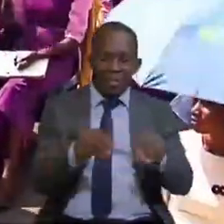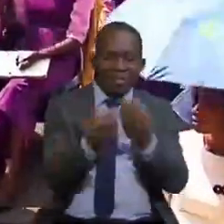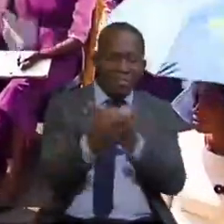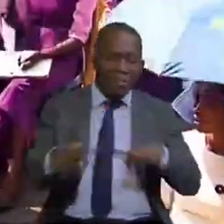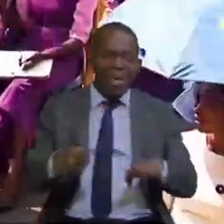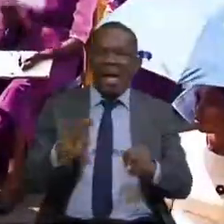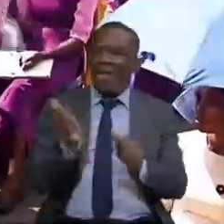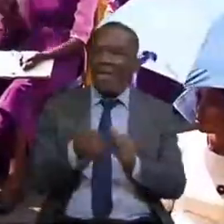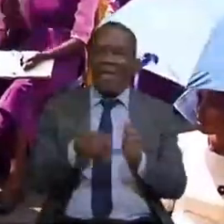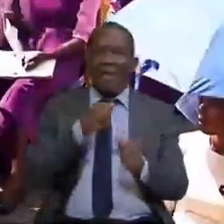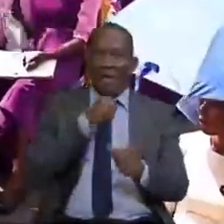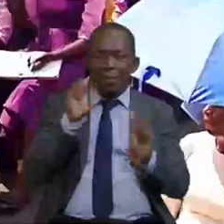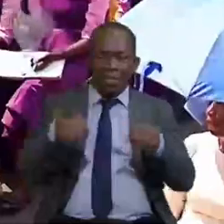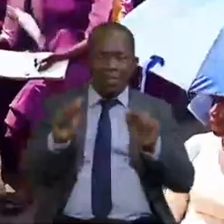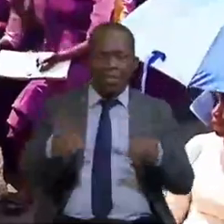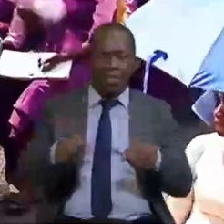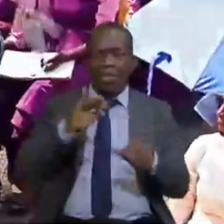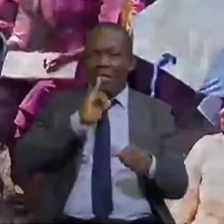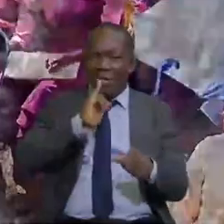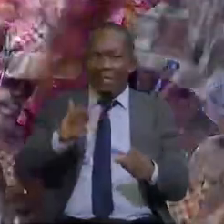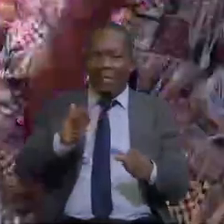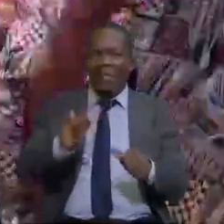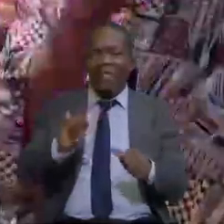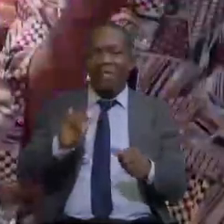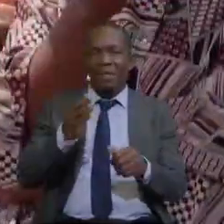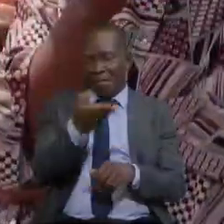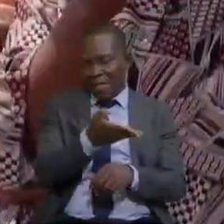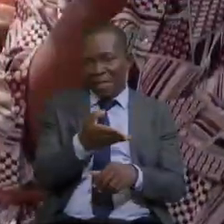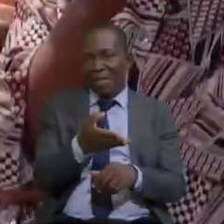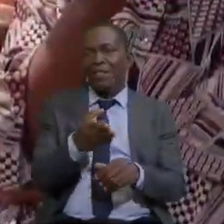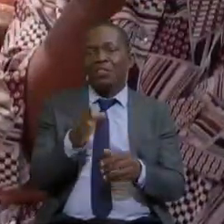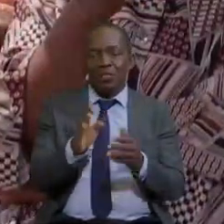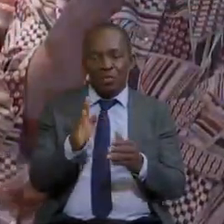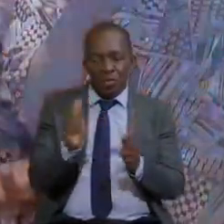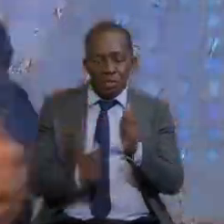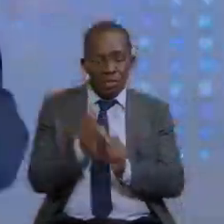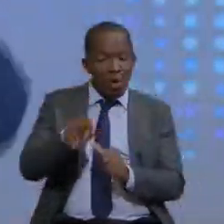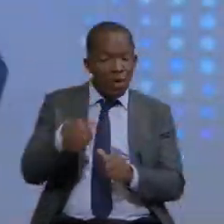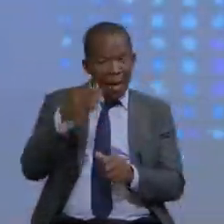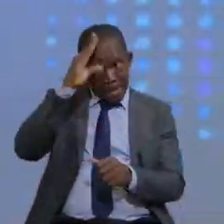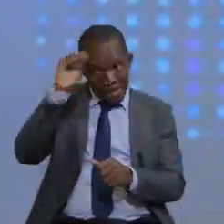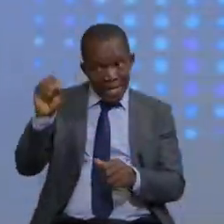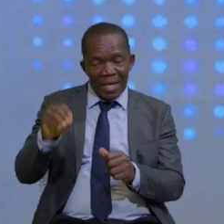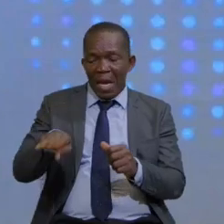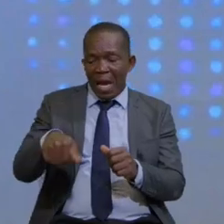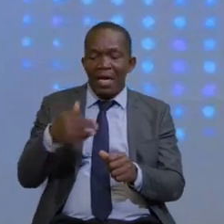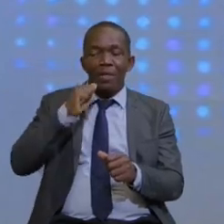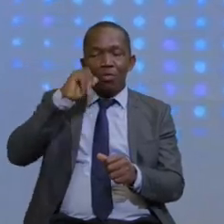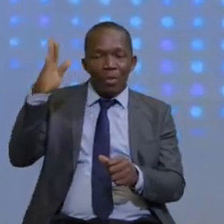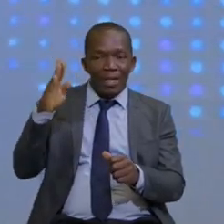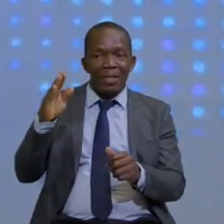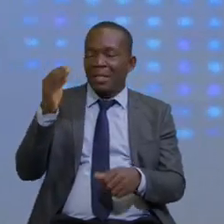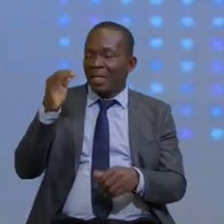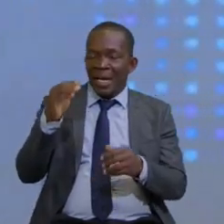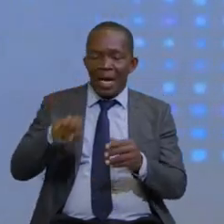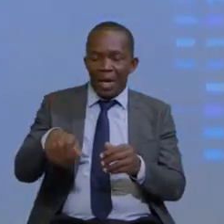vie avec les hommes terrestres, avec les femmes terrestres, avec les pacificateurs terrestres,